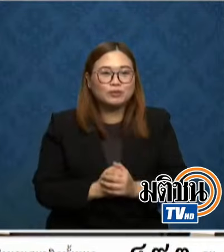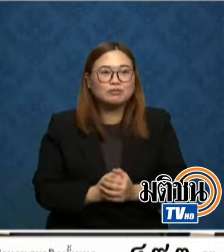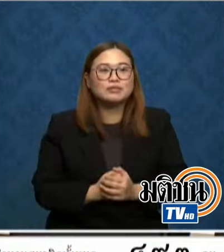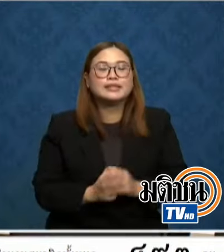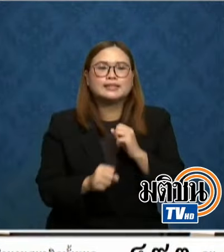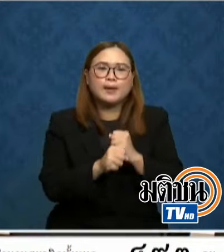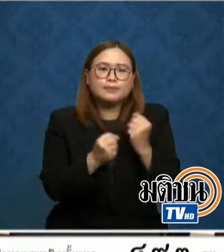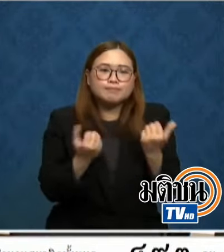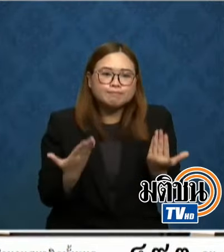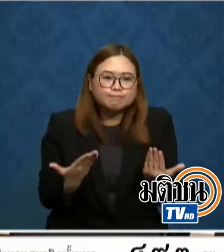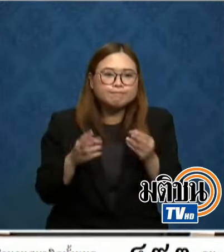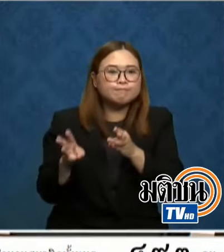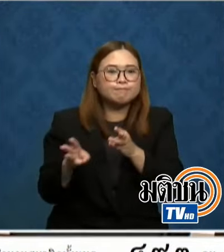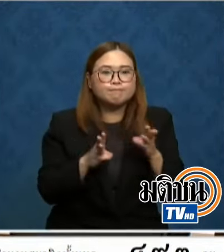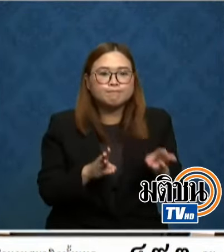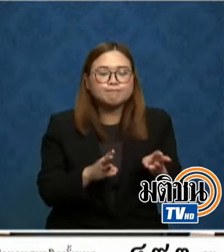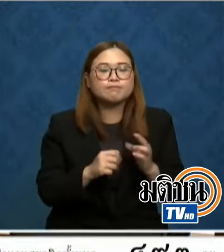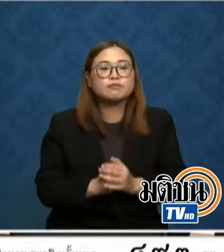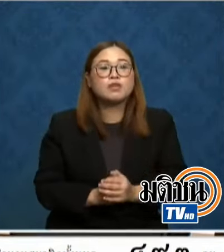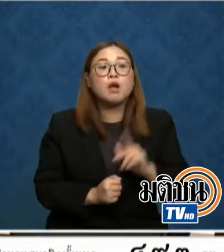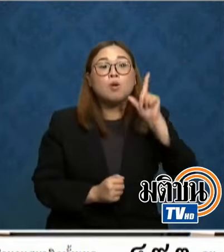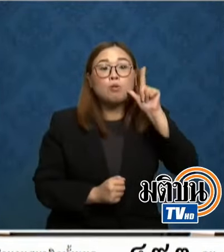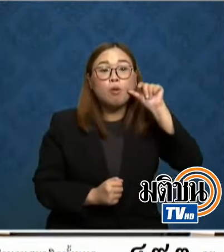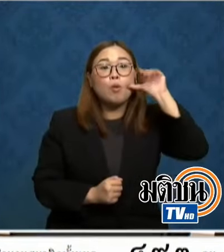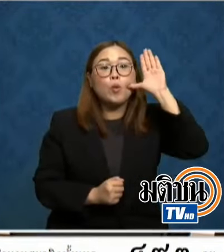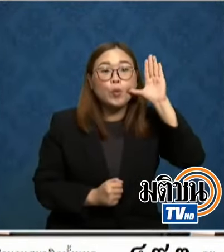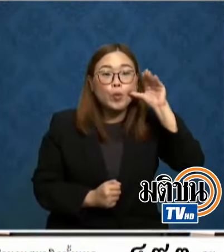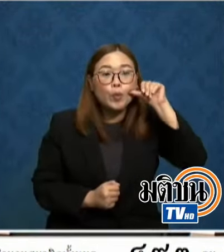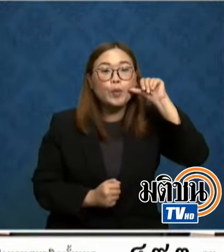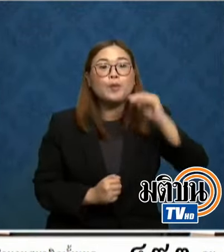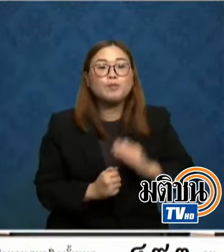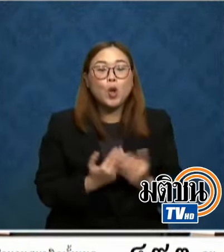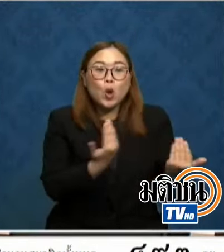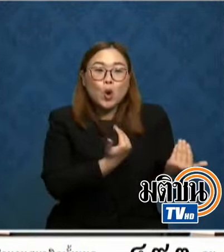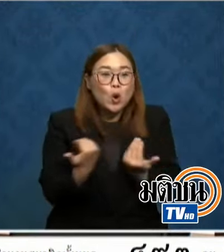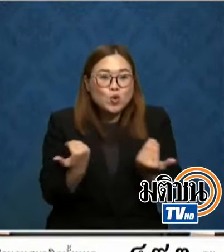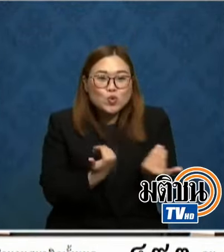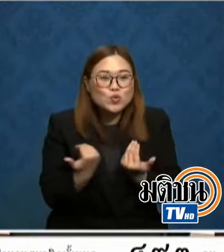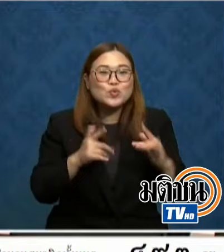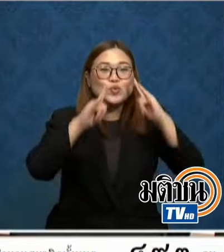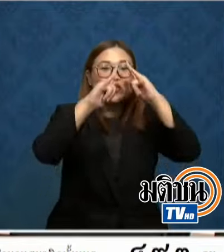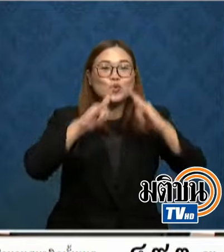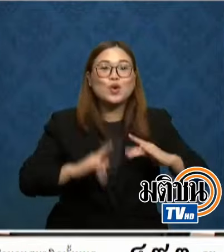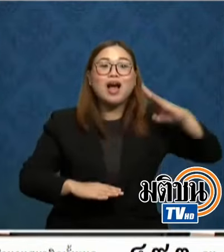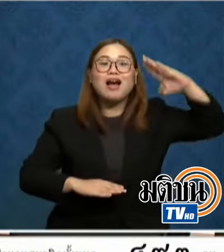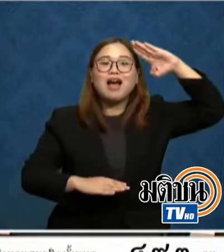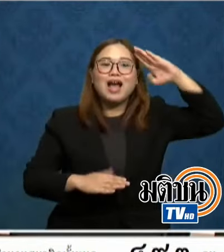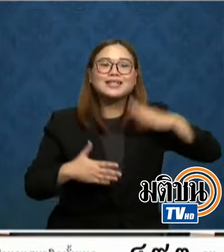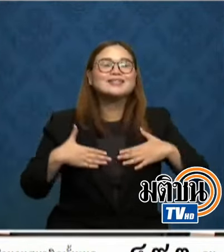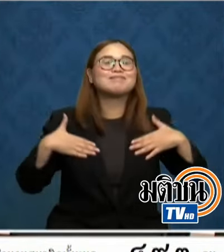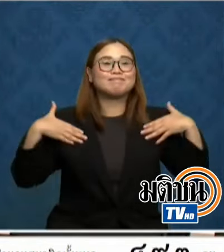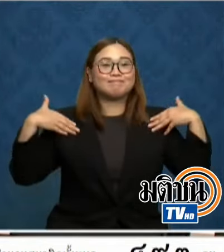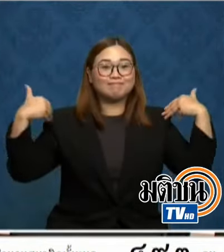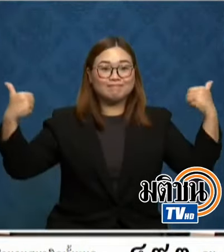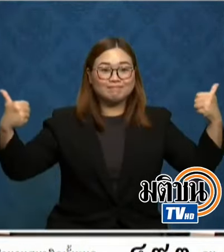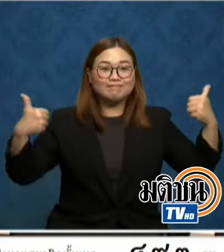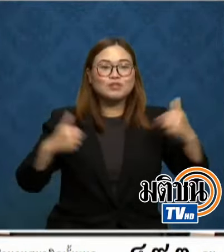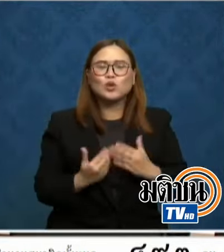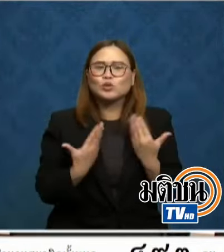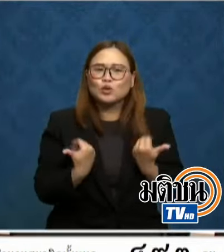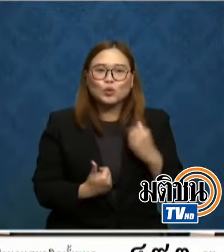ทำอย่างไรที่ทำให้พ่อแม่ผู้ปกครองที่ลูกหลานเขาไปอยู่ในค่ายทหารเนี่ยเขาสบายใ